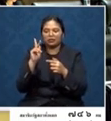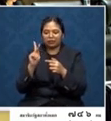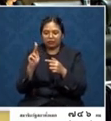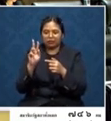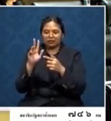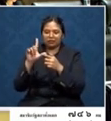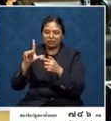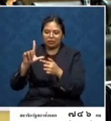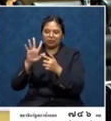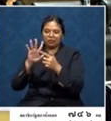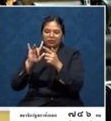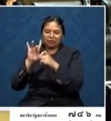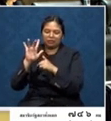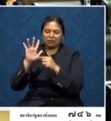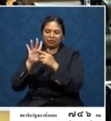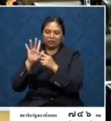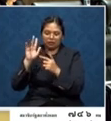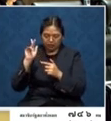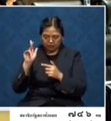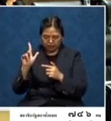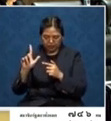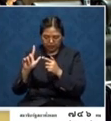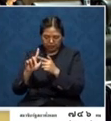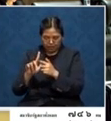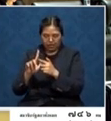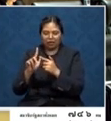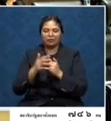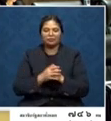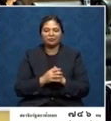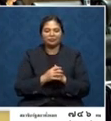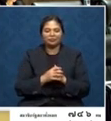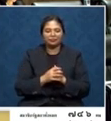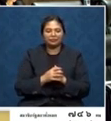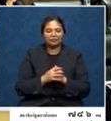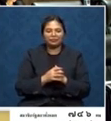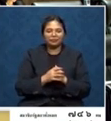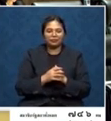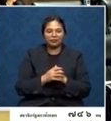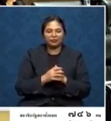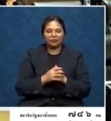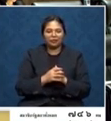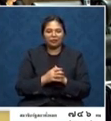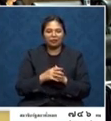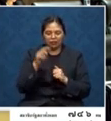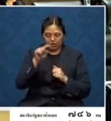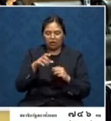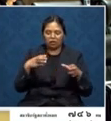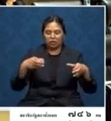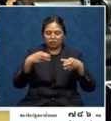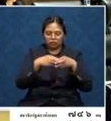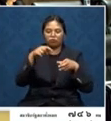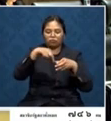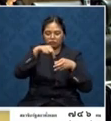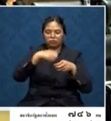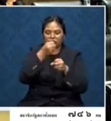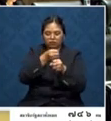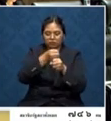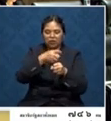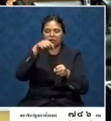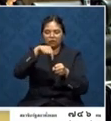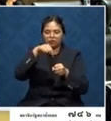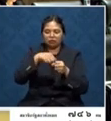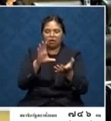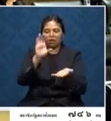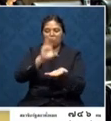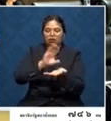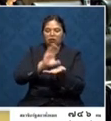ยค่ะท่านประธานที่เคารพคะการพัฒนาอุตสาหกรรมซอฟต์พาวเวอร์โดยหน่วยงานทักก้าดิฉันคิดว่าไม่จำเป็นต้องใช้งบประม